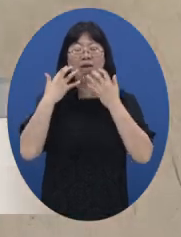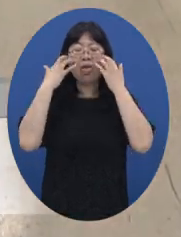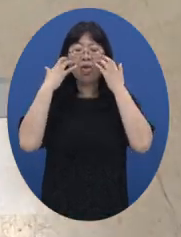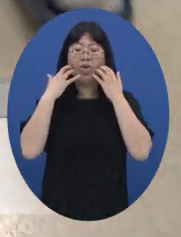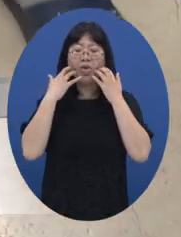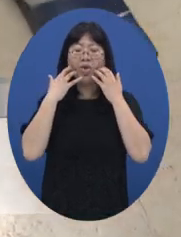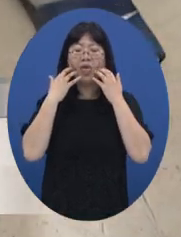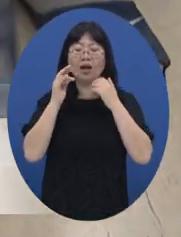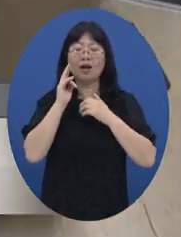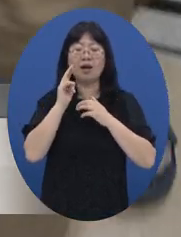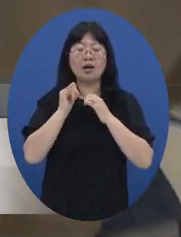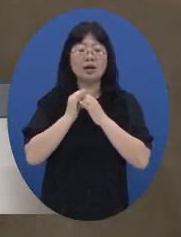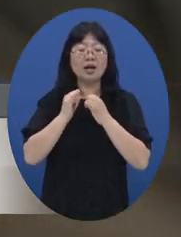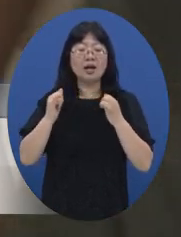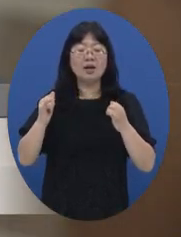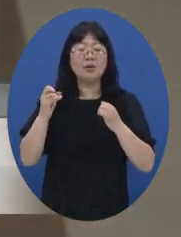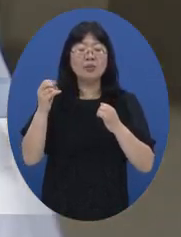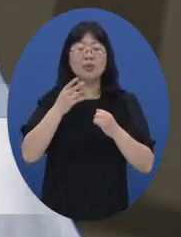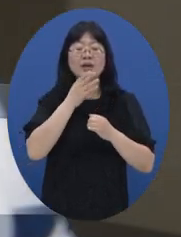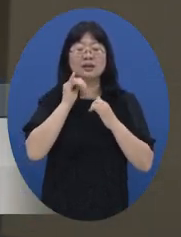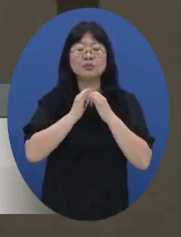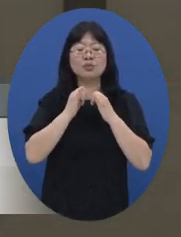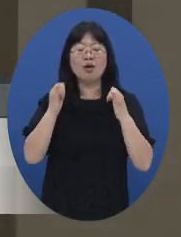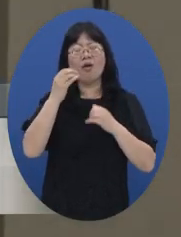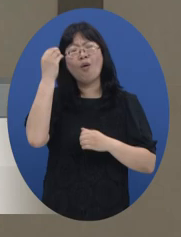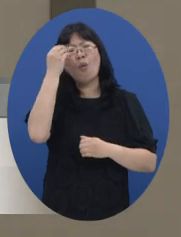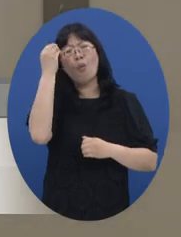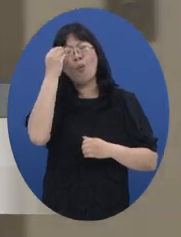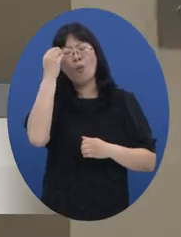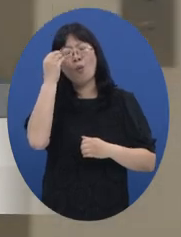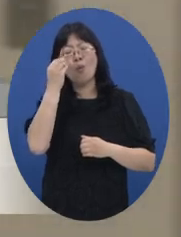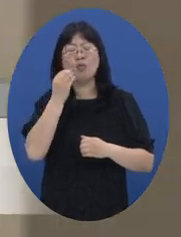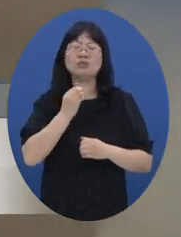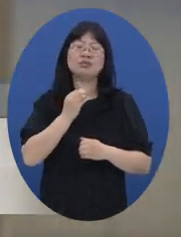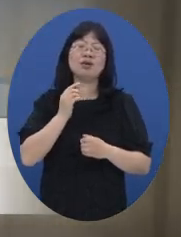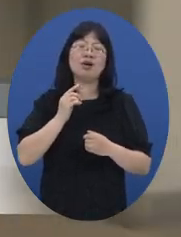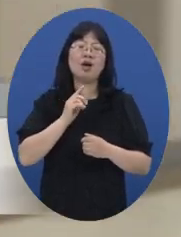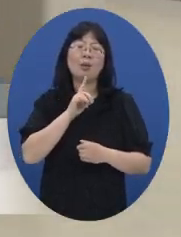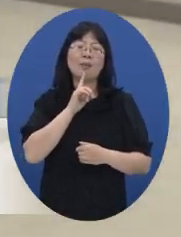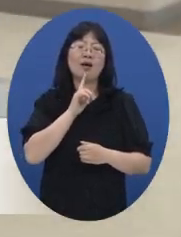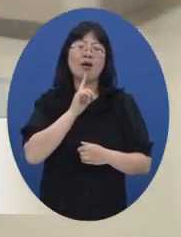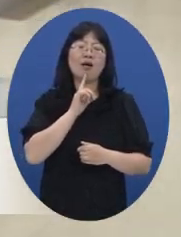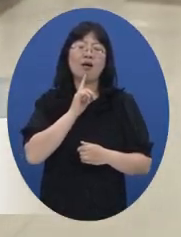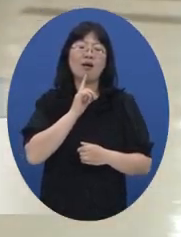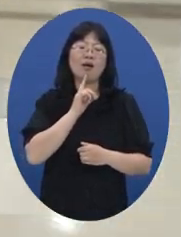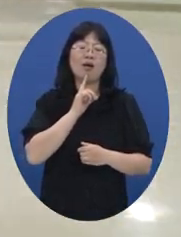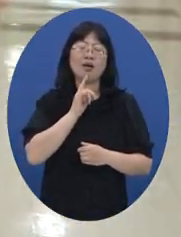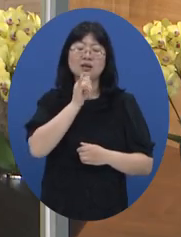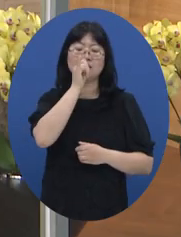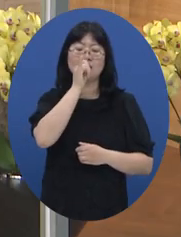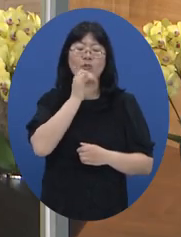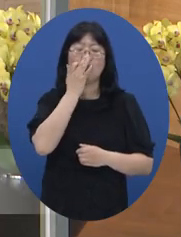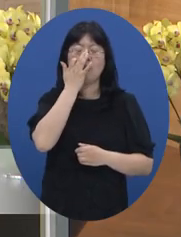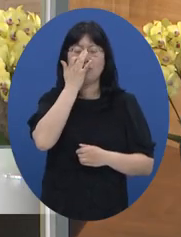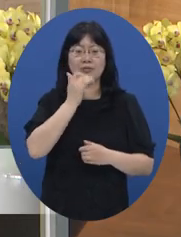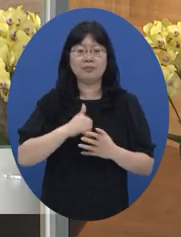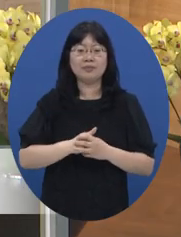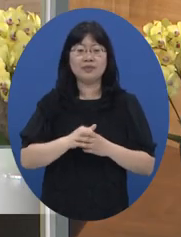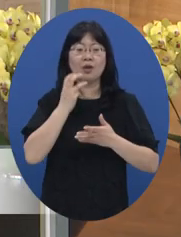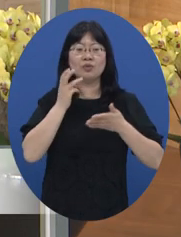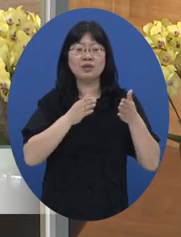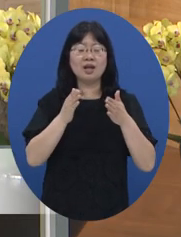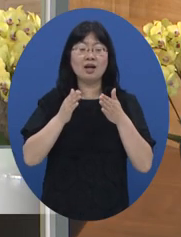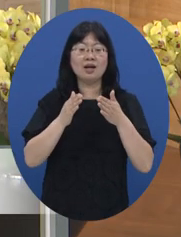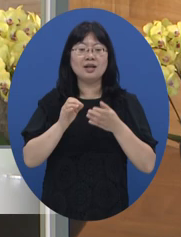땀이 너무 많이 나시는 분들, 이제 또 연세가 있으신 분들은 뭐 어지럼증을 호소하신다거나.